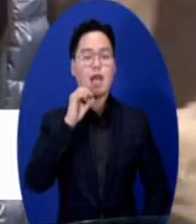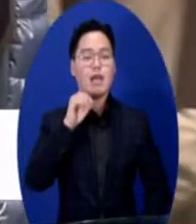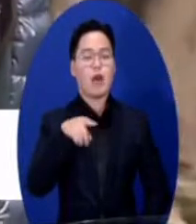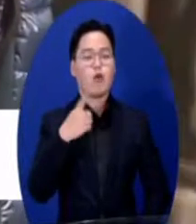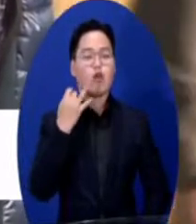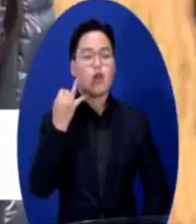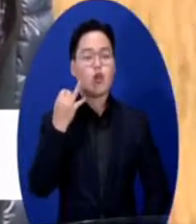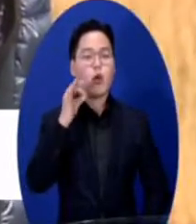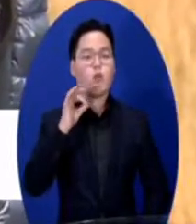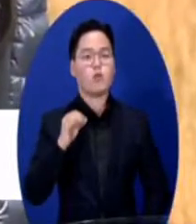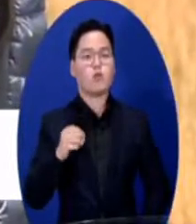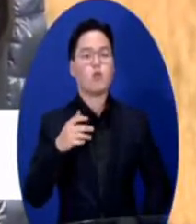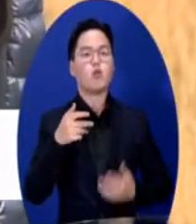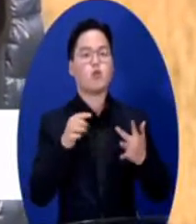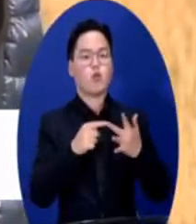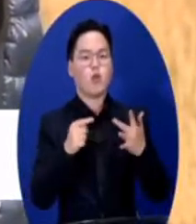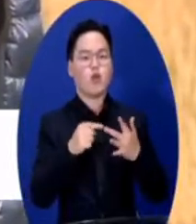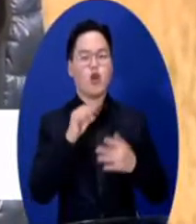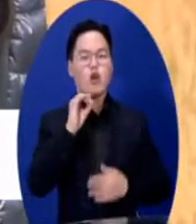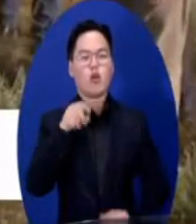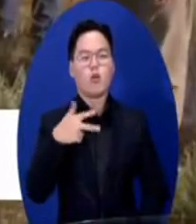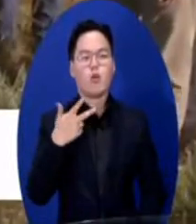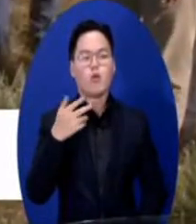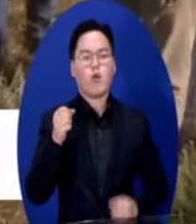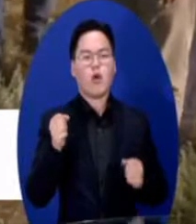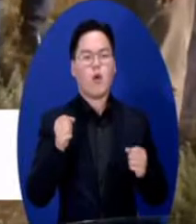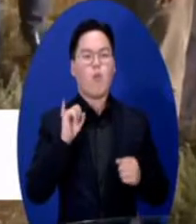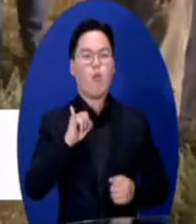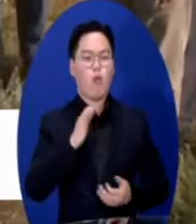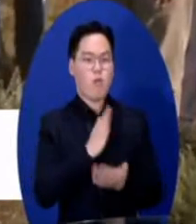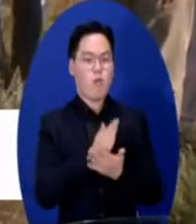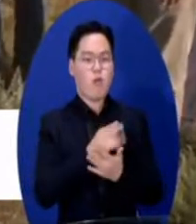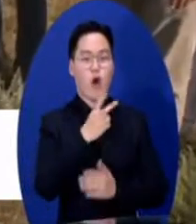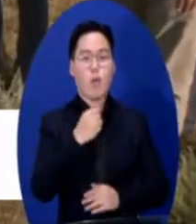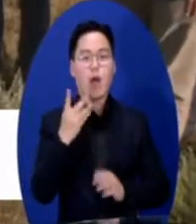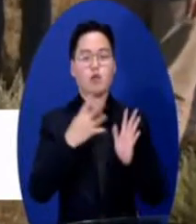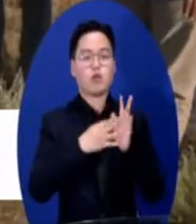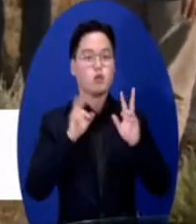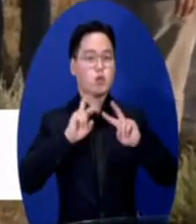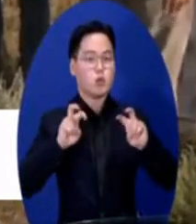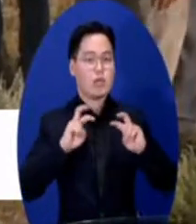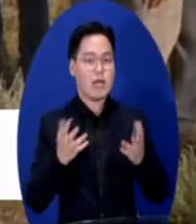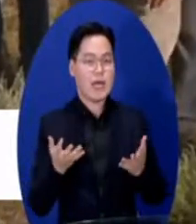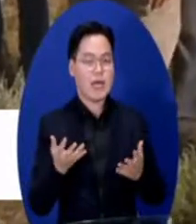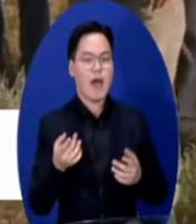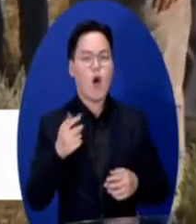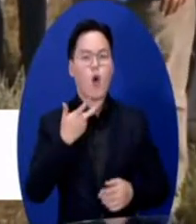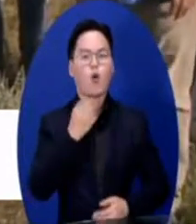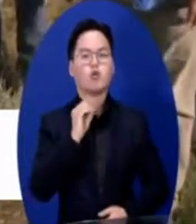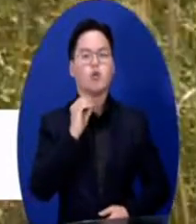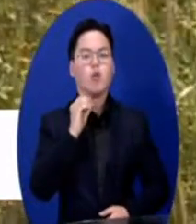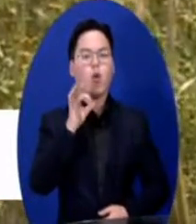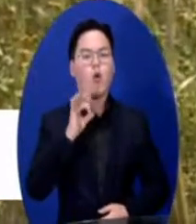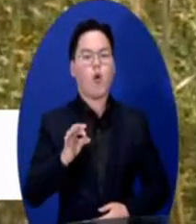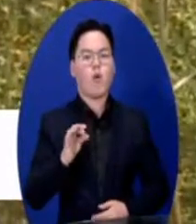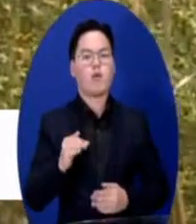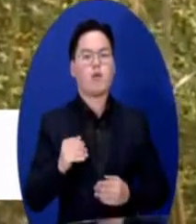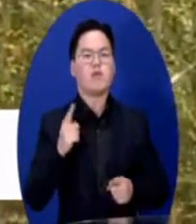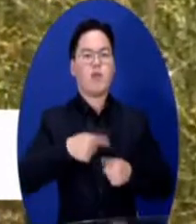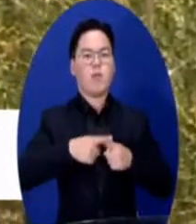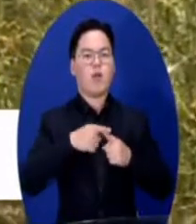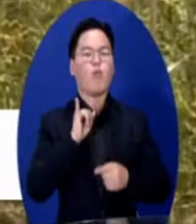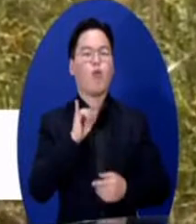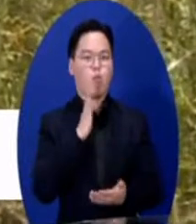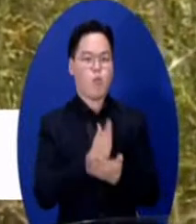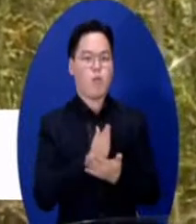үнцэрийг 0.32% хүчтэй дороотсон байсан бол 2019 оны судалгаагаар дээрх үзүүлэлтүүд дахин 30 хүртэл хуваар дороотсон